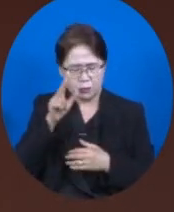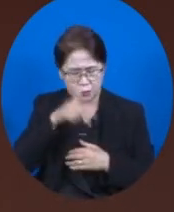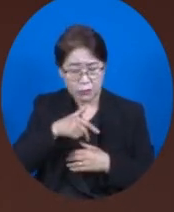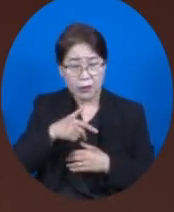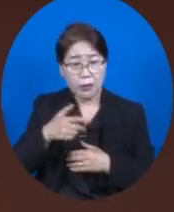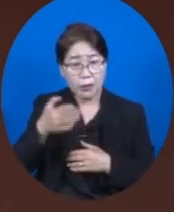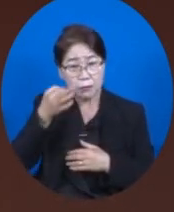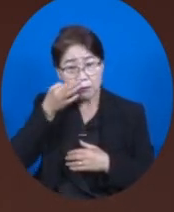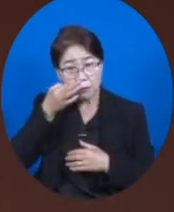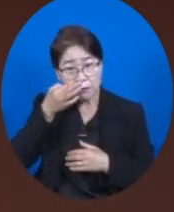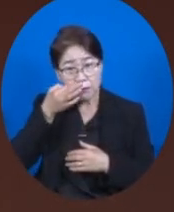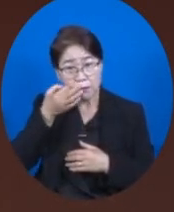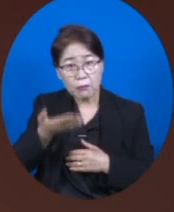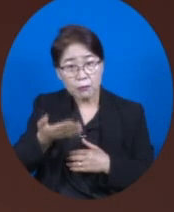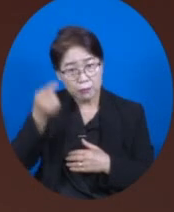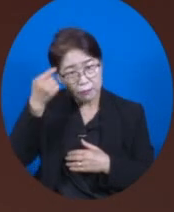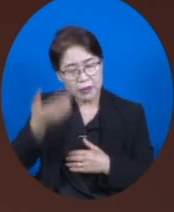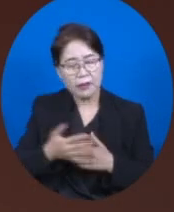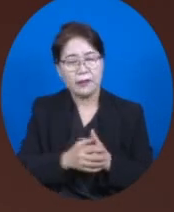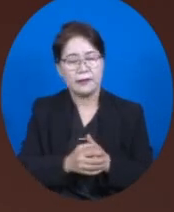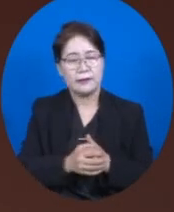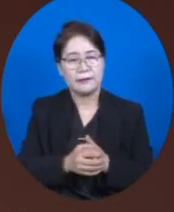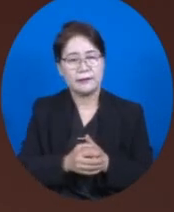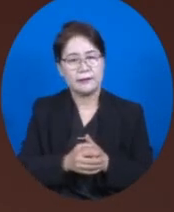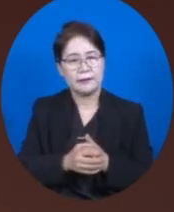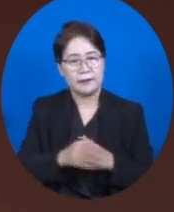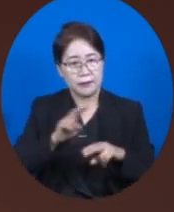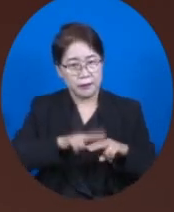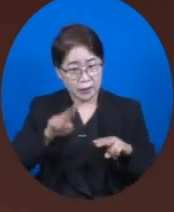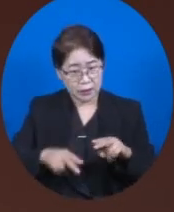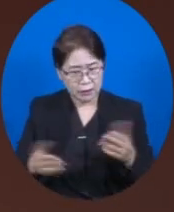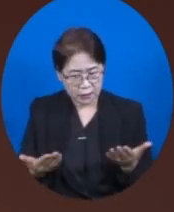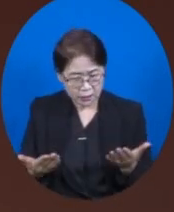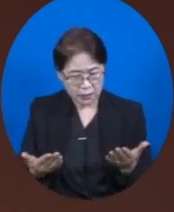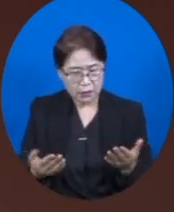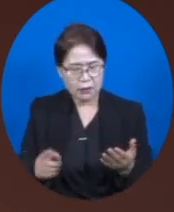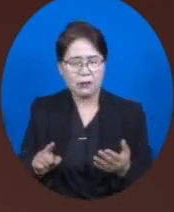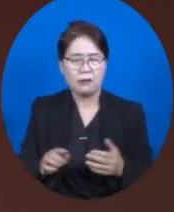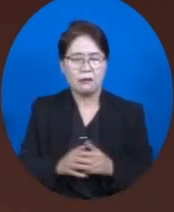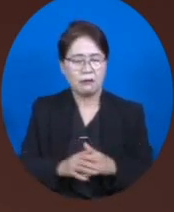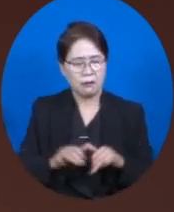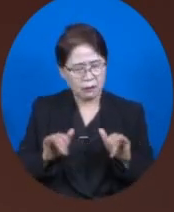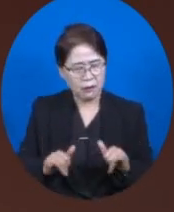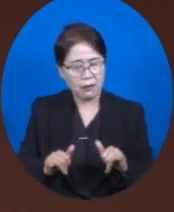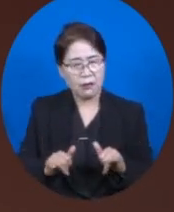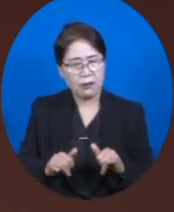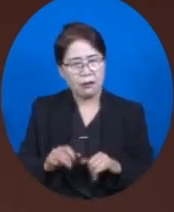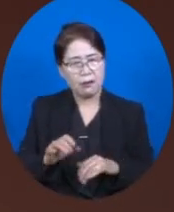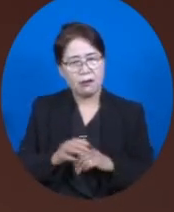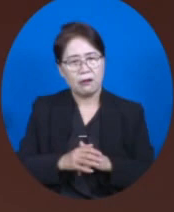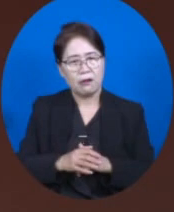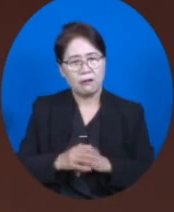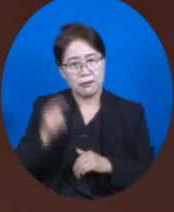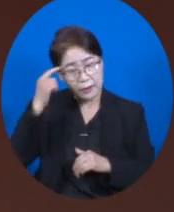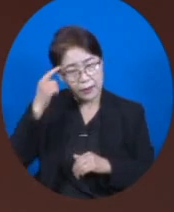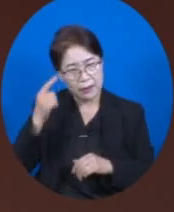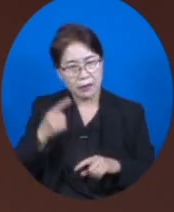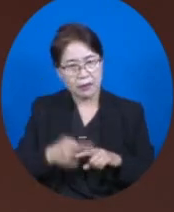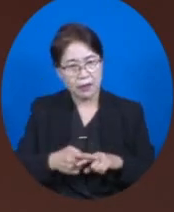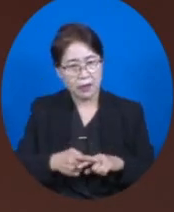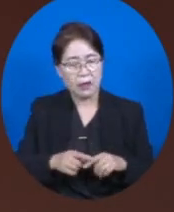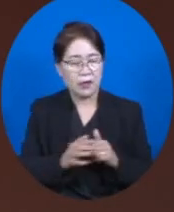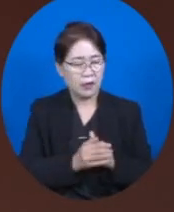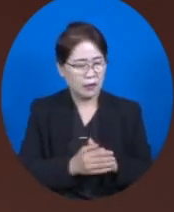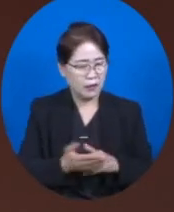초라하게 보입니까 이제 은퇴하고 난 이후에 뭐라 할까 하다가 분식집을 차렸는데 내가